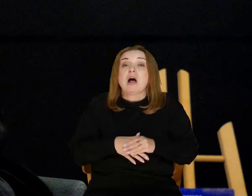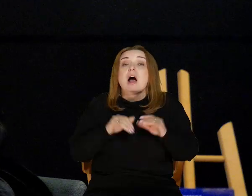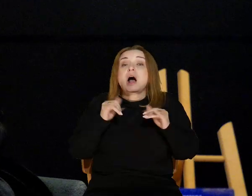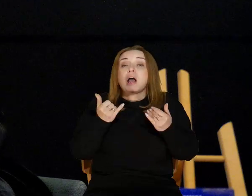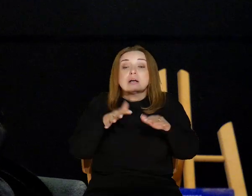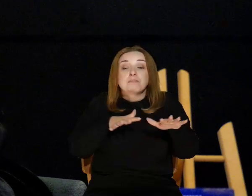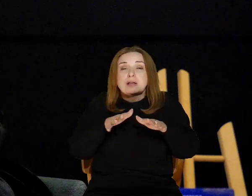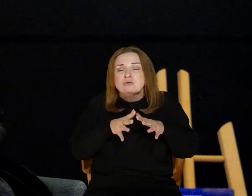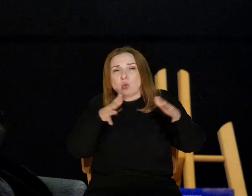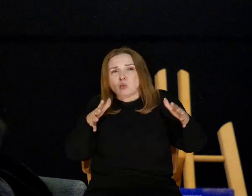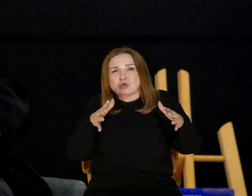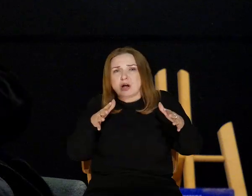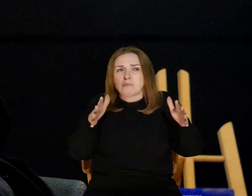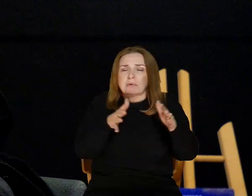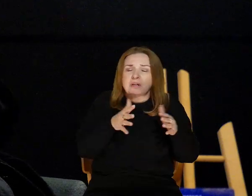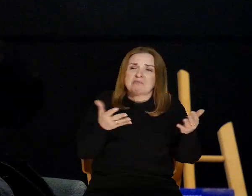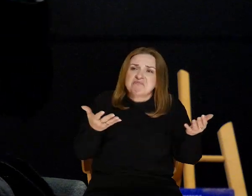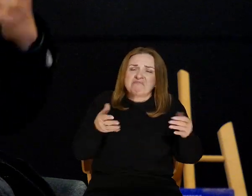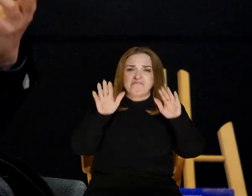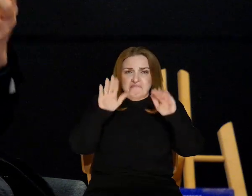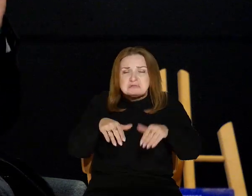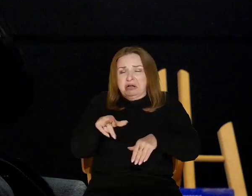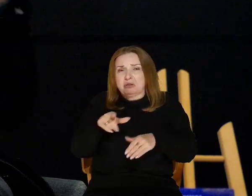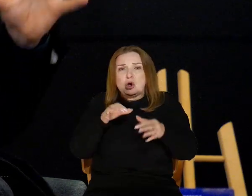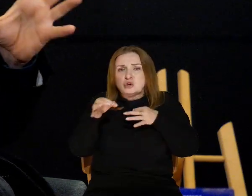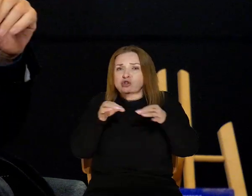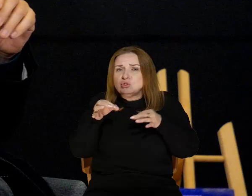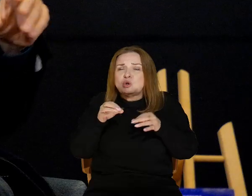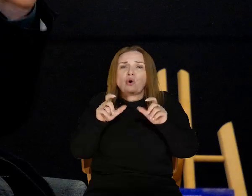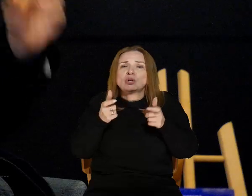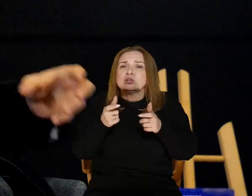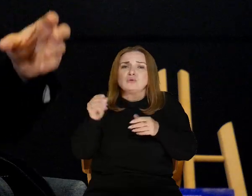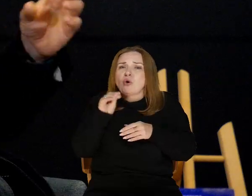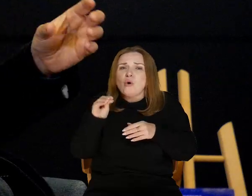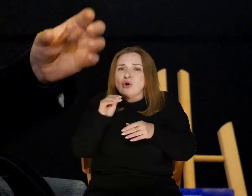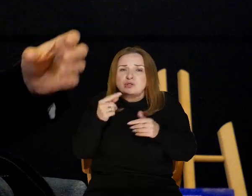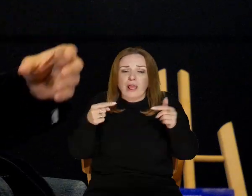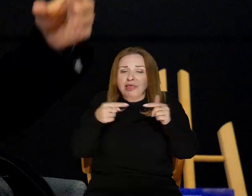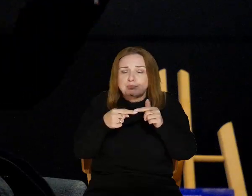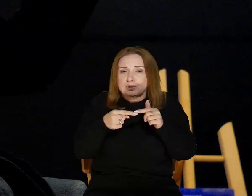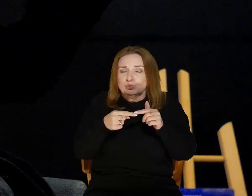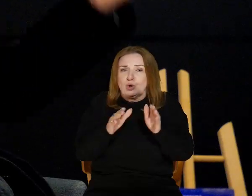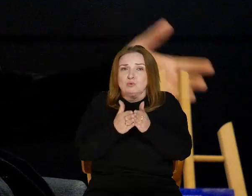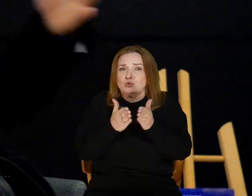są te miejsca, no ale znajdźmy trochę docenienia dla tej historii właśnie, która się nie mieści w naszych podręcznikach, które są